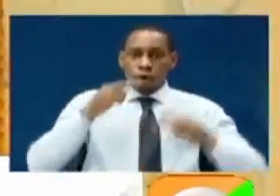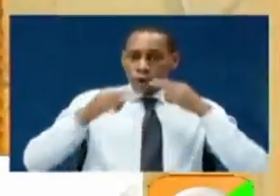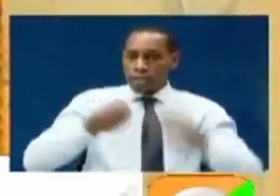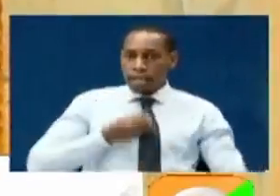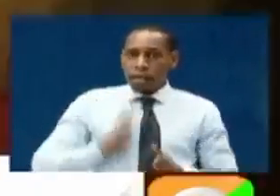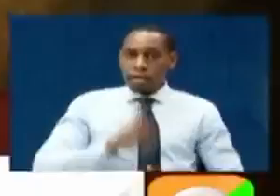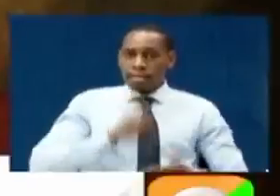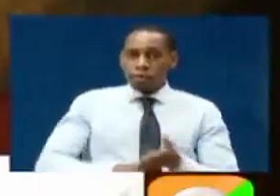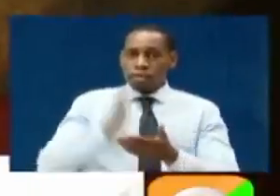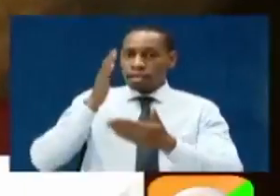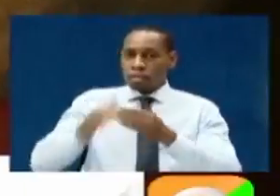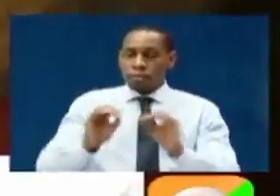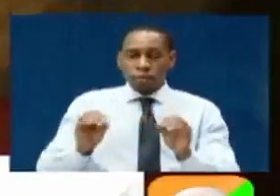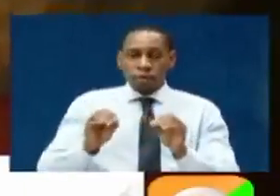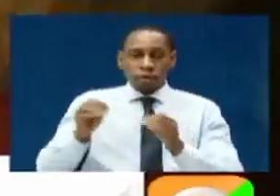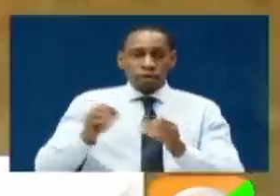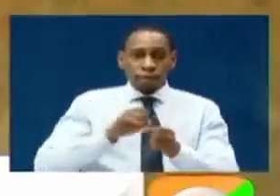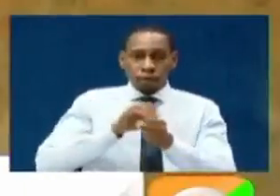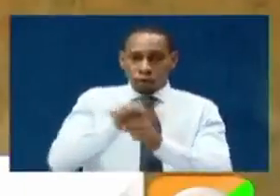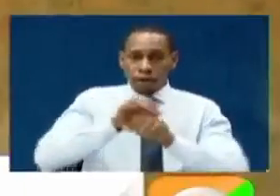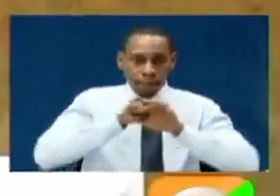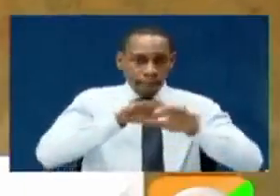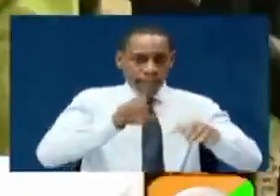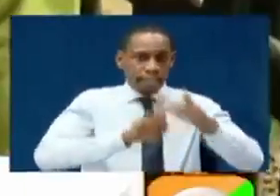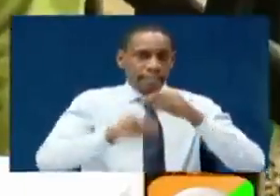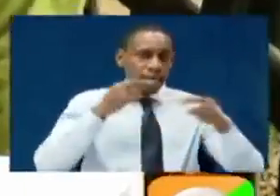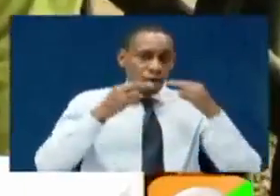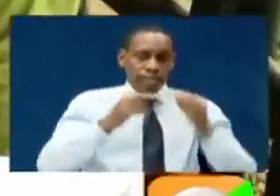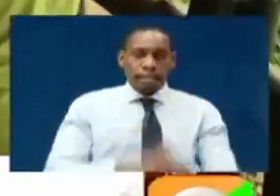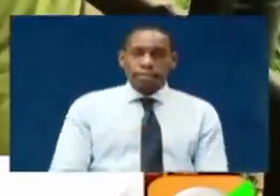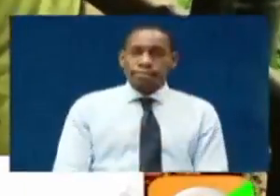kwamba hawataacha mwanya wote wa virusi hivyo kupenya hotelini,